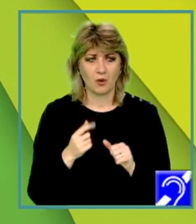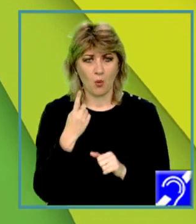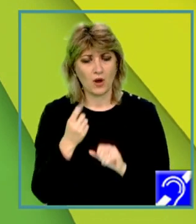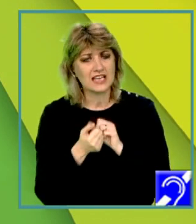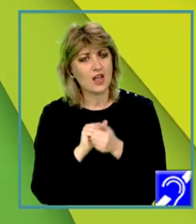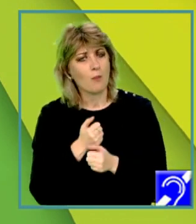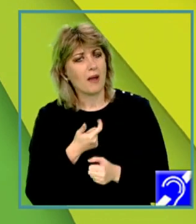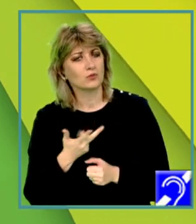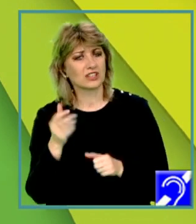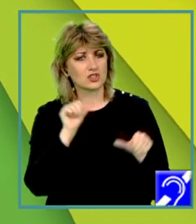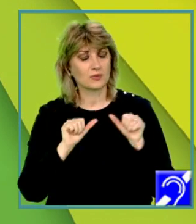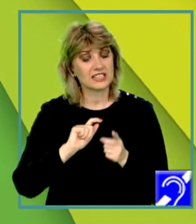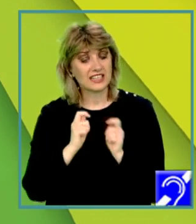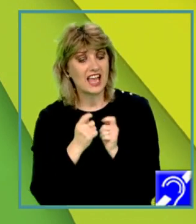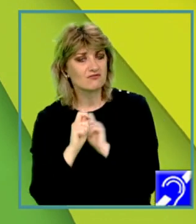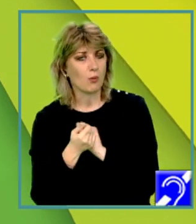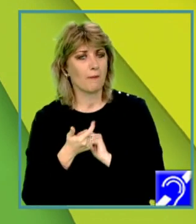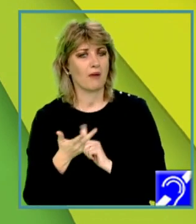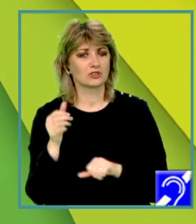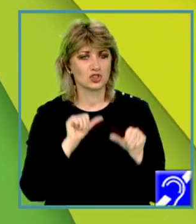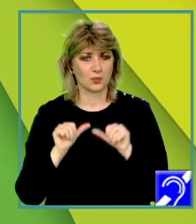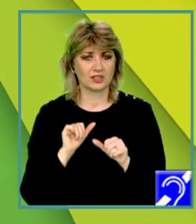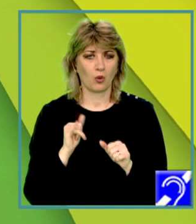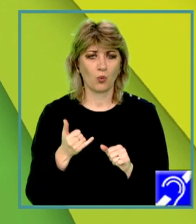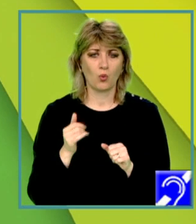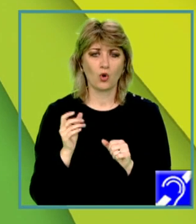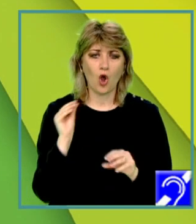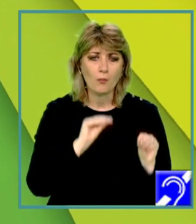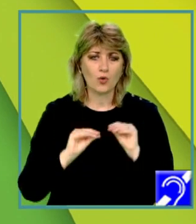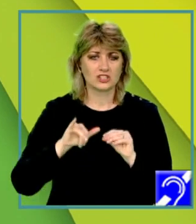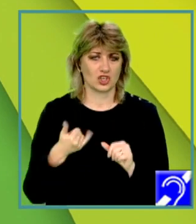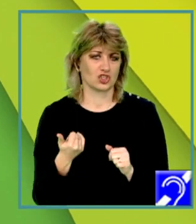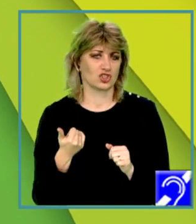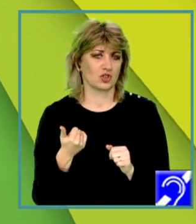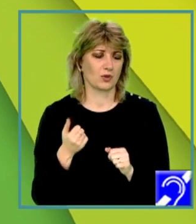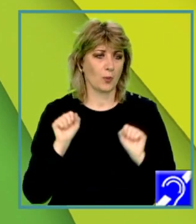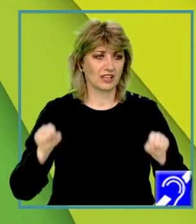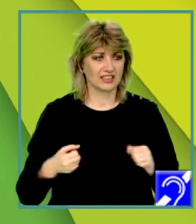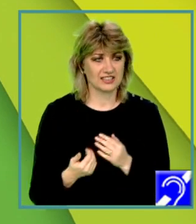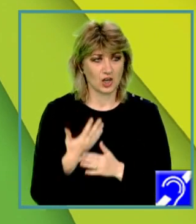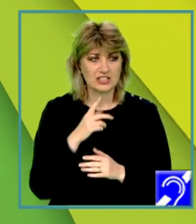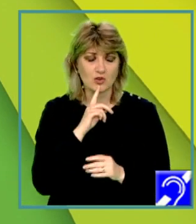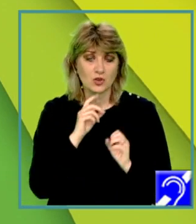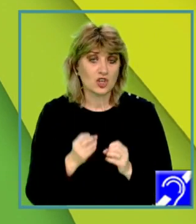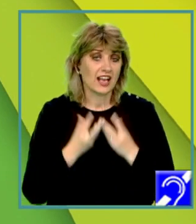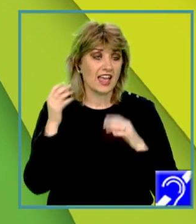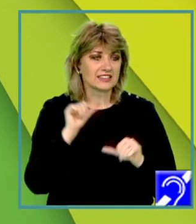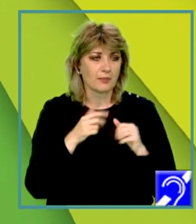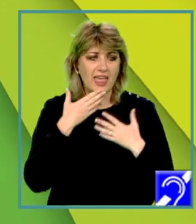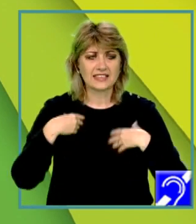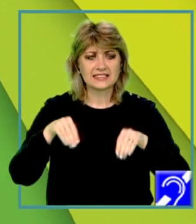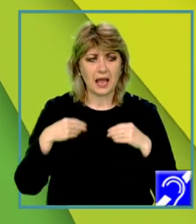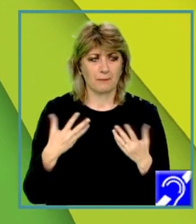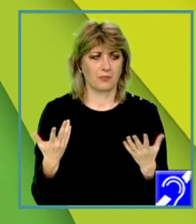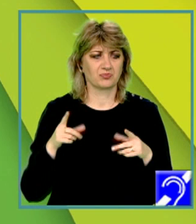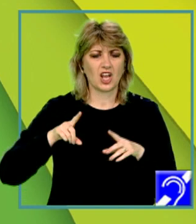se transformă în altă substanță cu compoziție și proprietăți noi se numește reacție chimică exemple de reacții chimice sunt